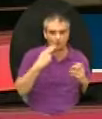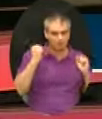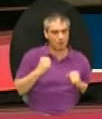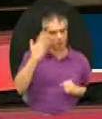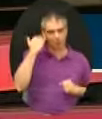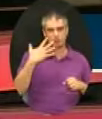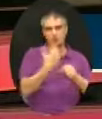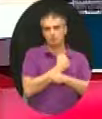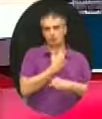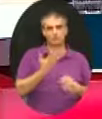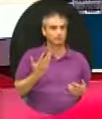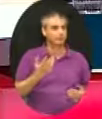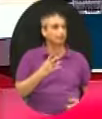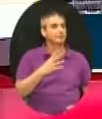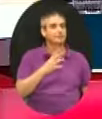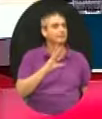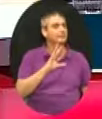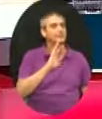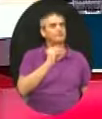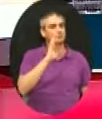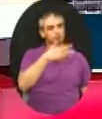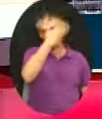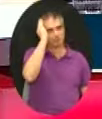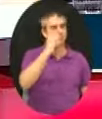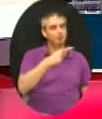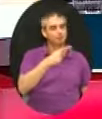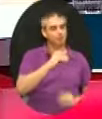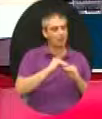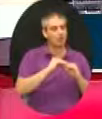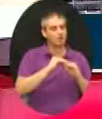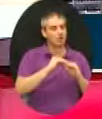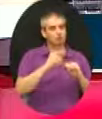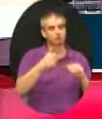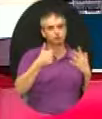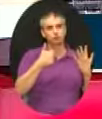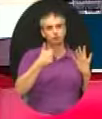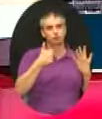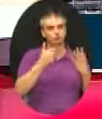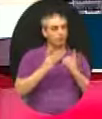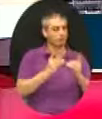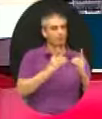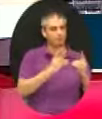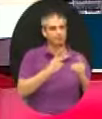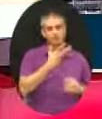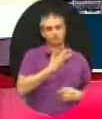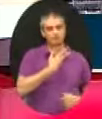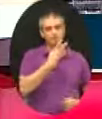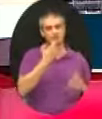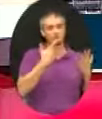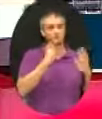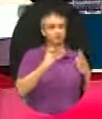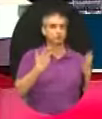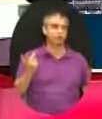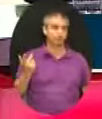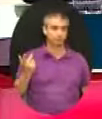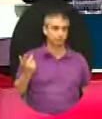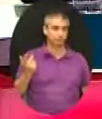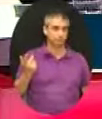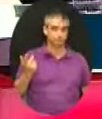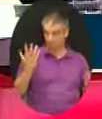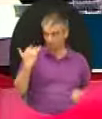לקלינטון ניצחון בפלורידה. ומה האמת? יש לטראמפ לפחות 6 דרכים ל-270. זה משהו שלא היה